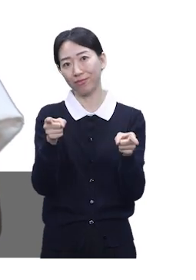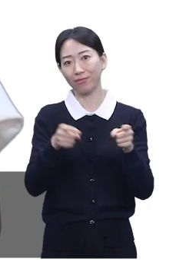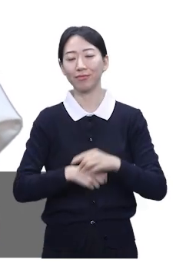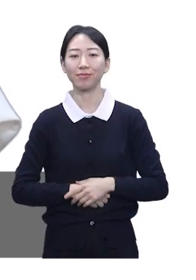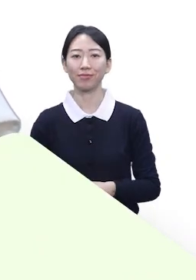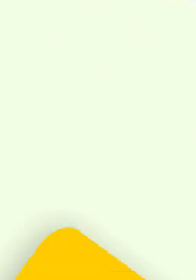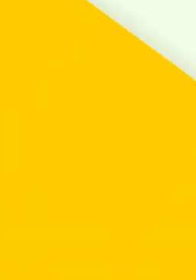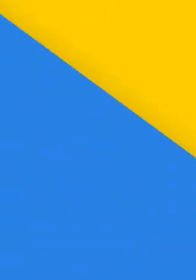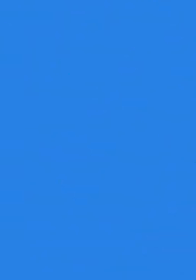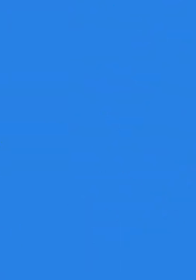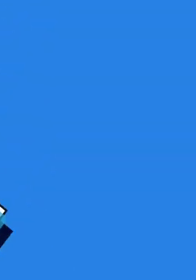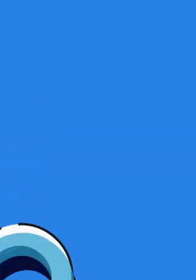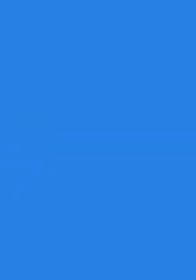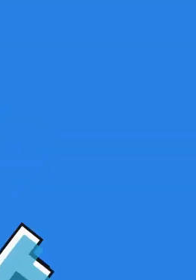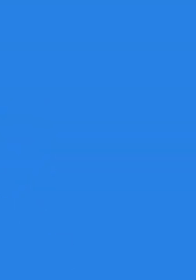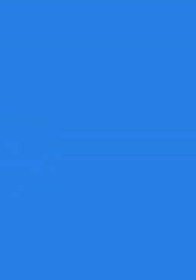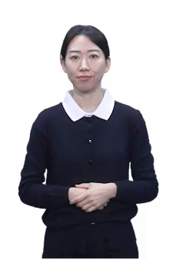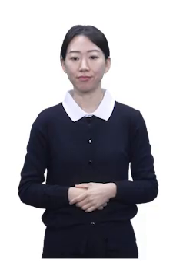바랍니다.